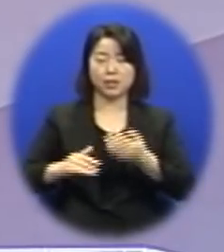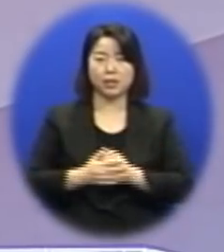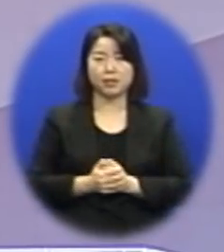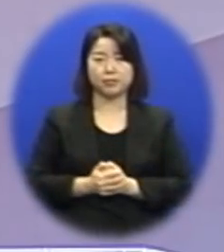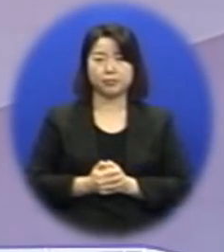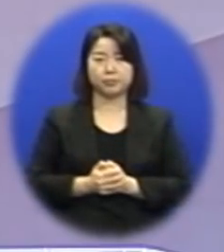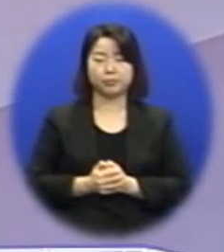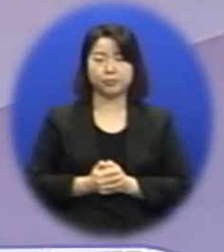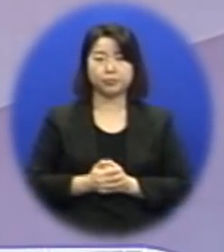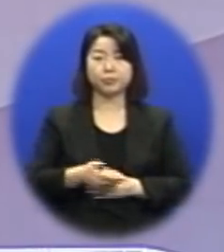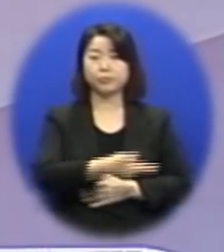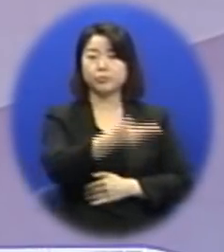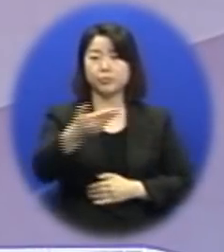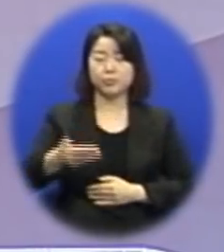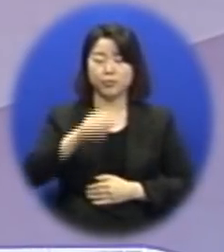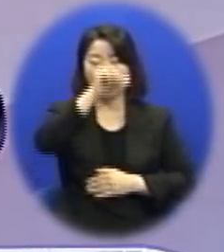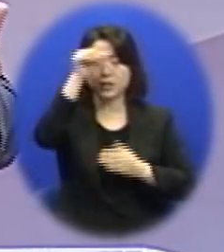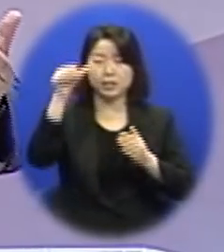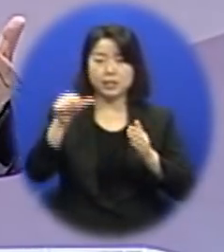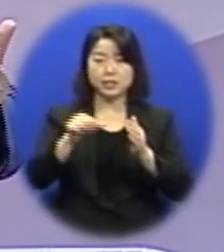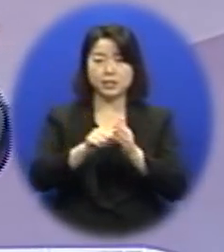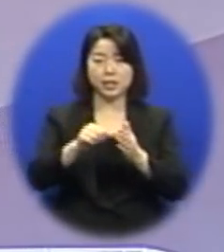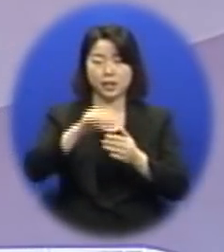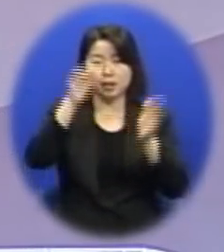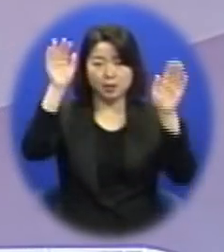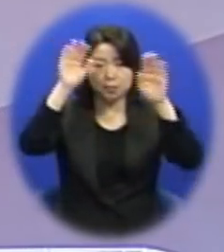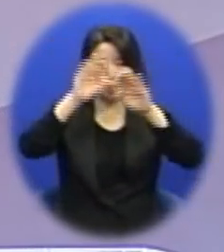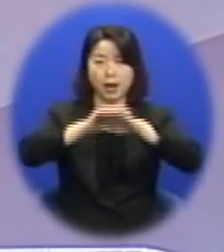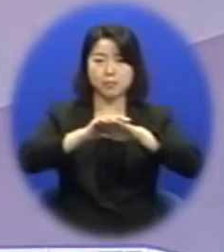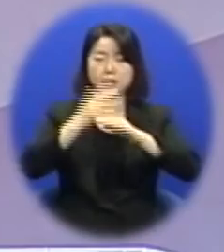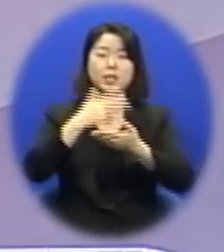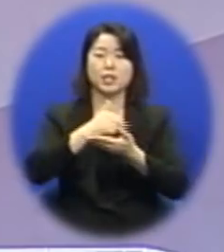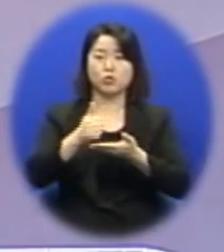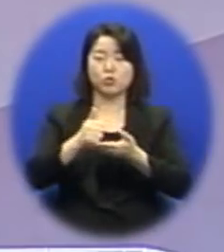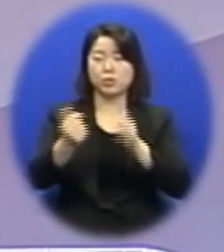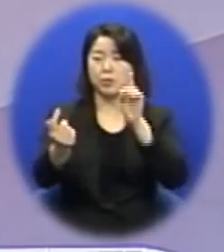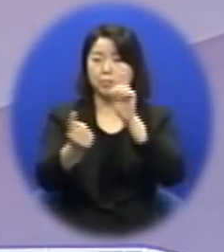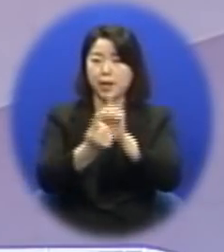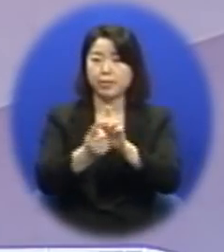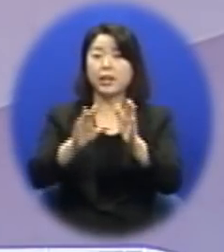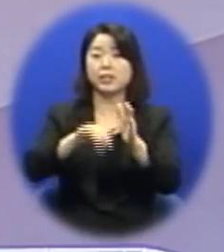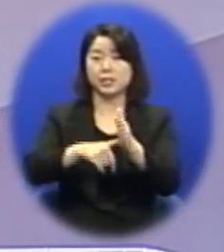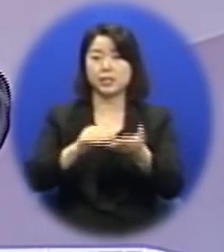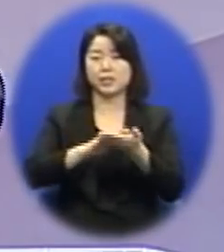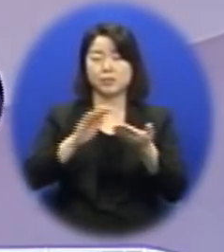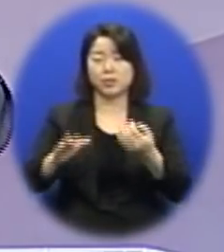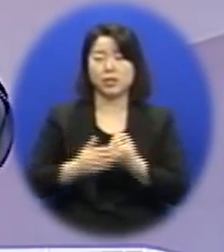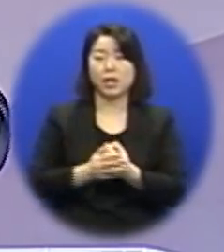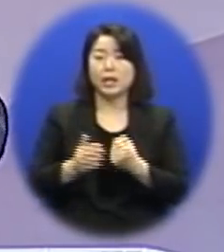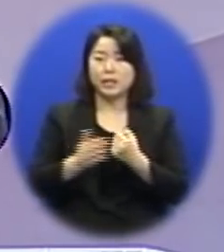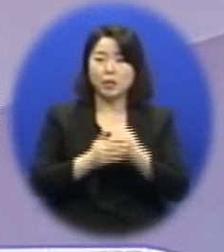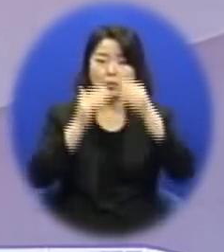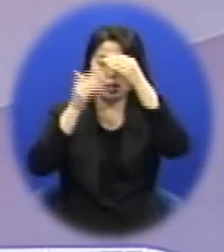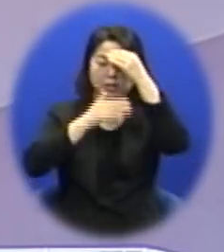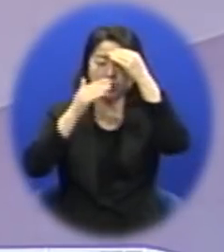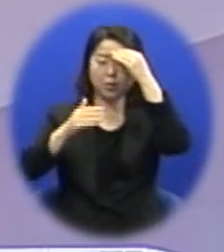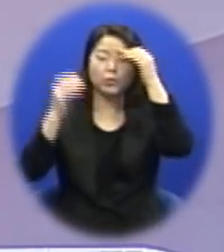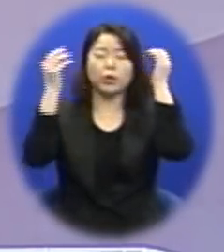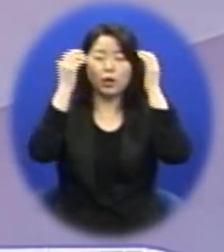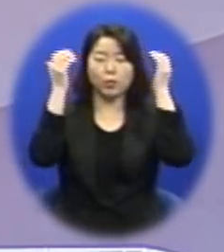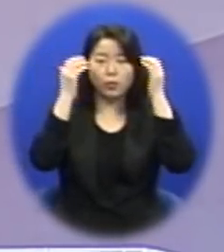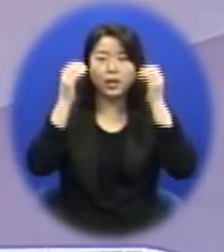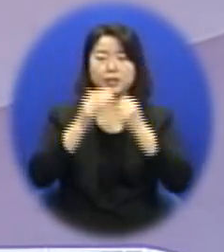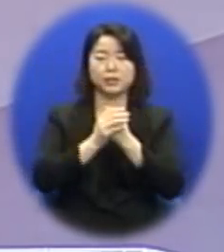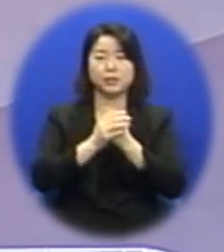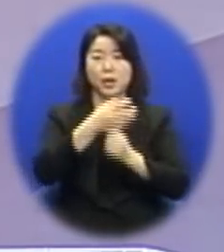예수님이 여러분의 인생의 밤이 주님을 만나는 시간이에요 그래서 성도의 고난은